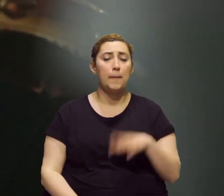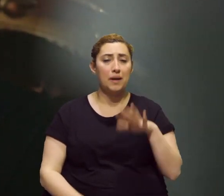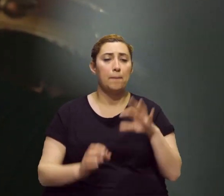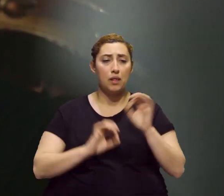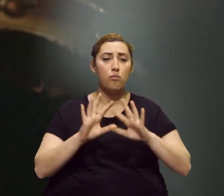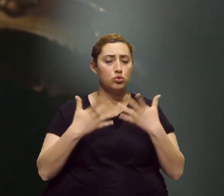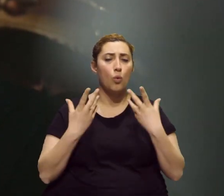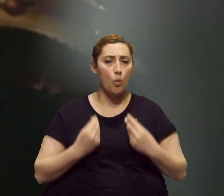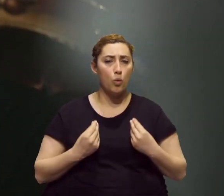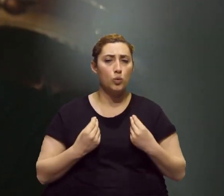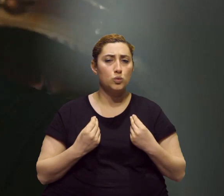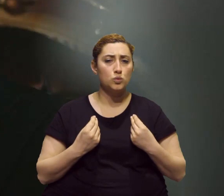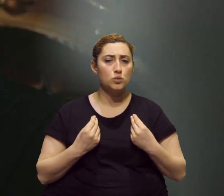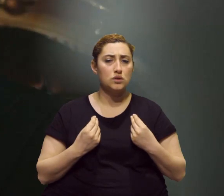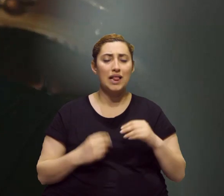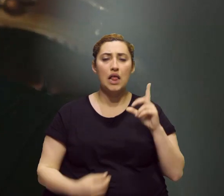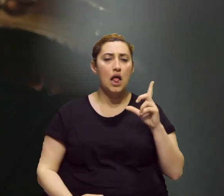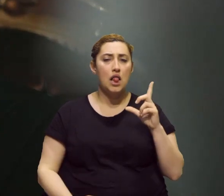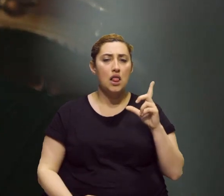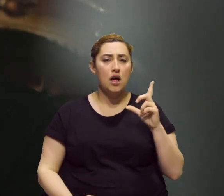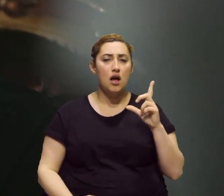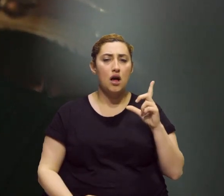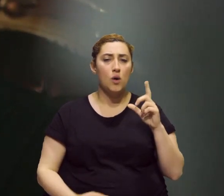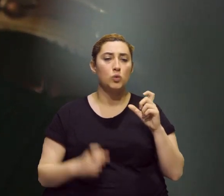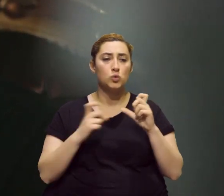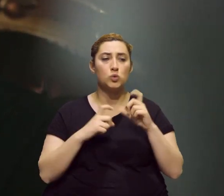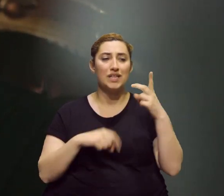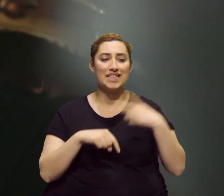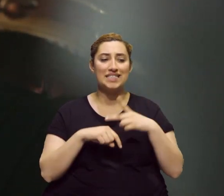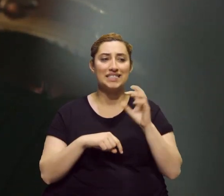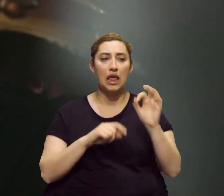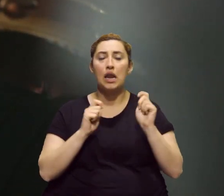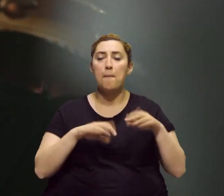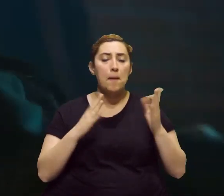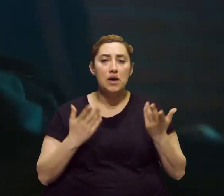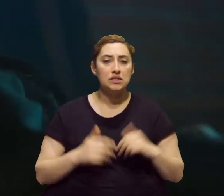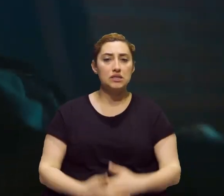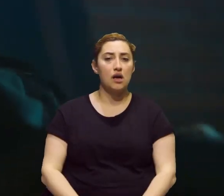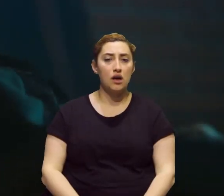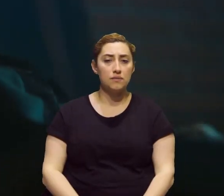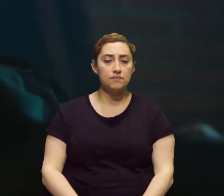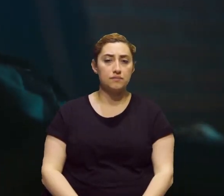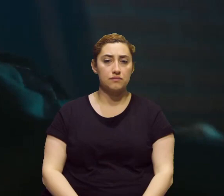Peki plan bozulduysa, Leyla sultanı zehirlemeyi başaramadıysa?